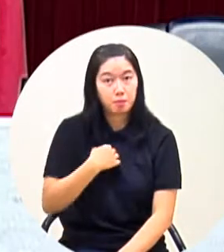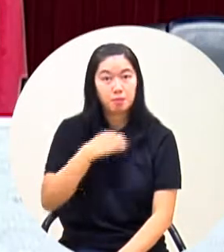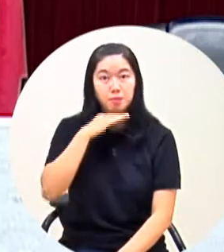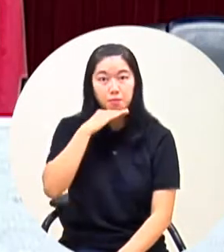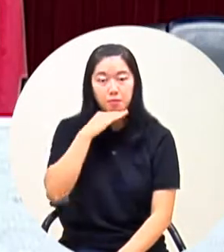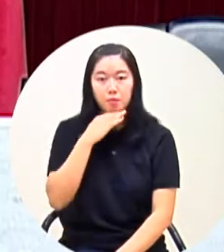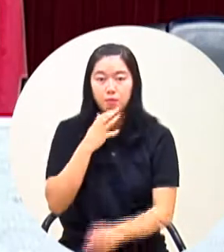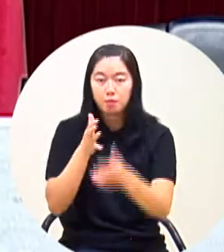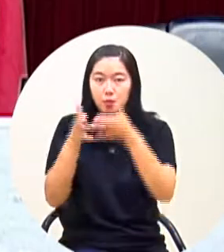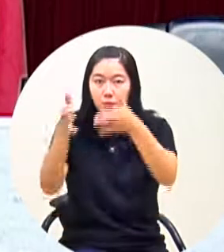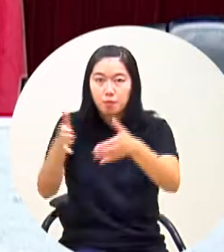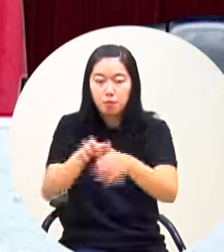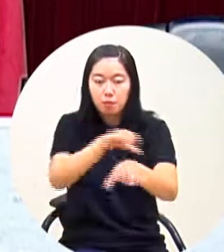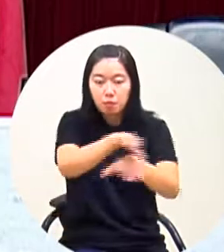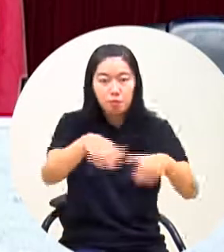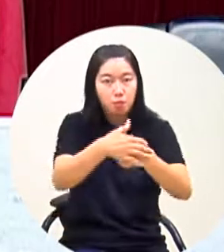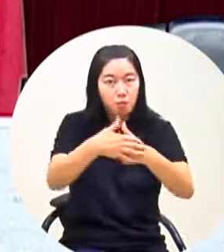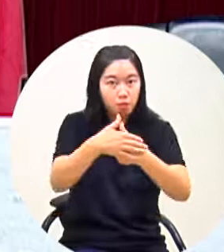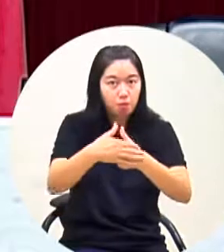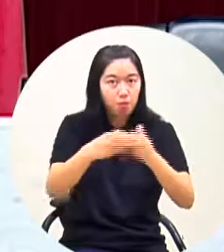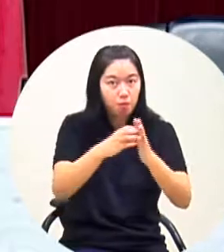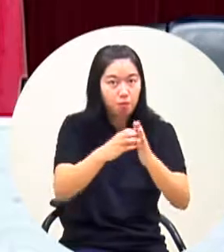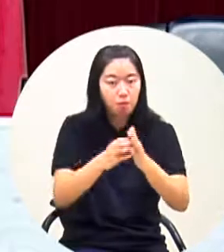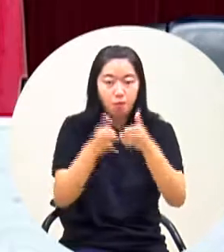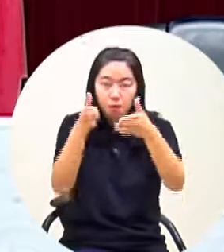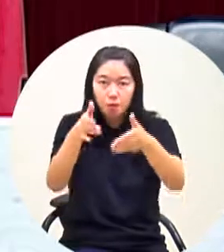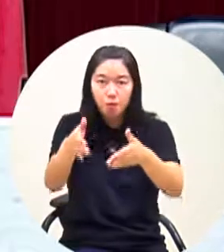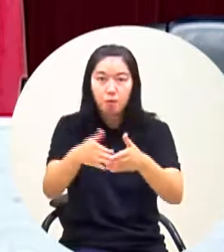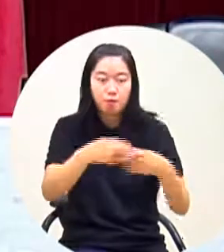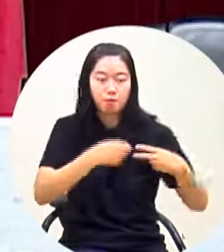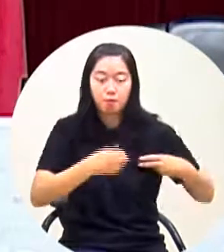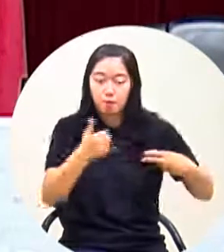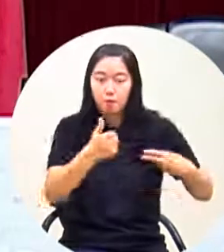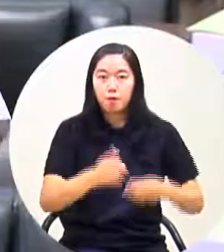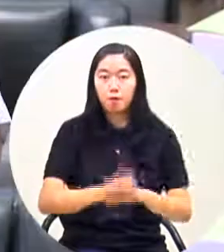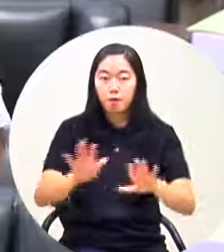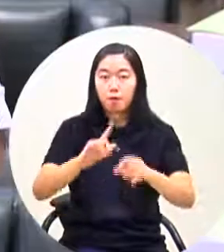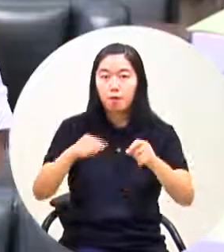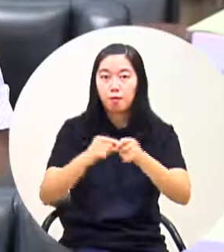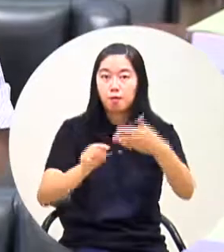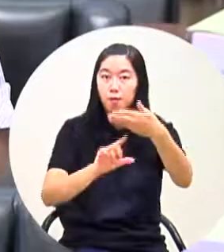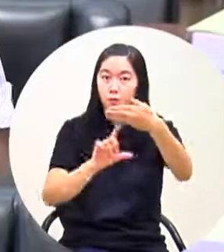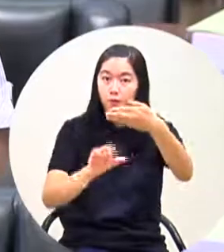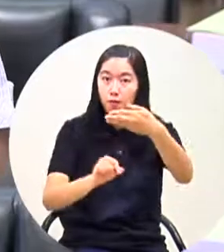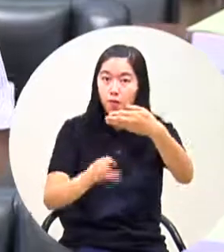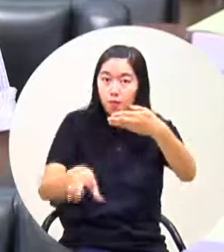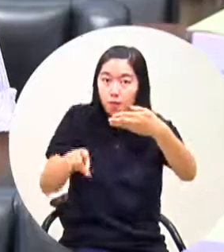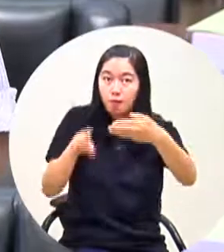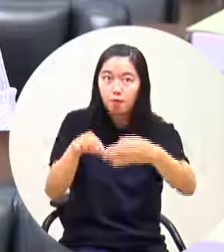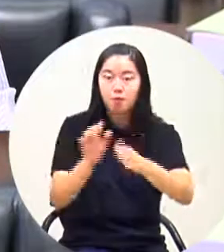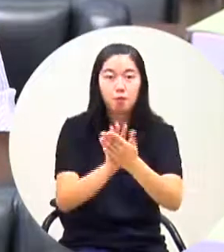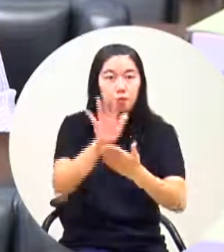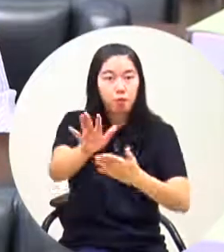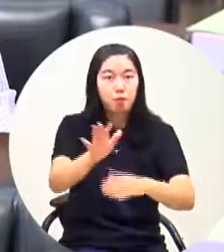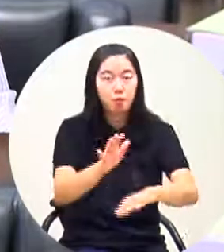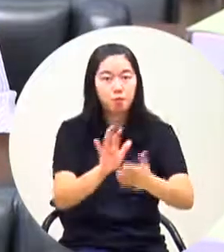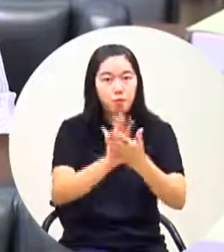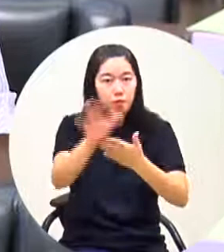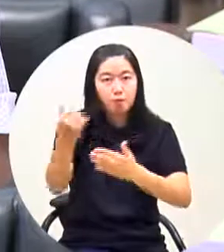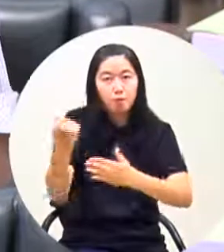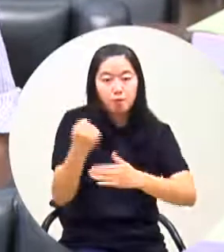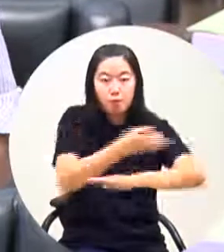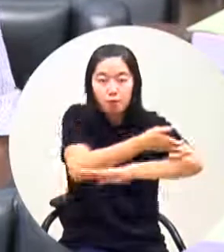环保局哈，等一下问蔡局长哈。今年9月初嘛哈，我们霍进溪上游，我们